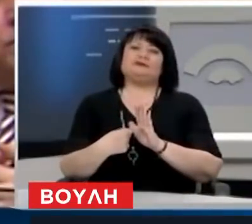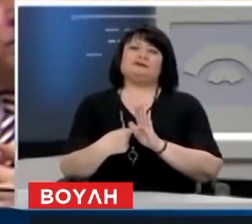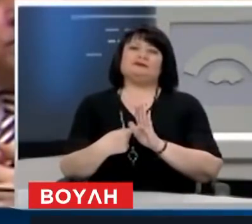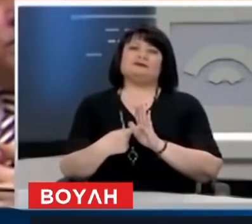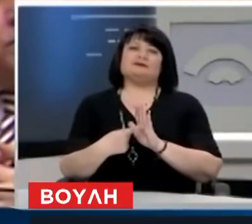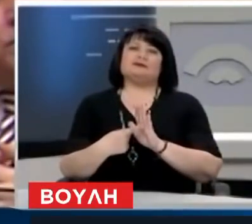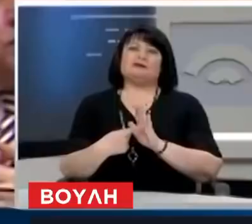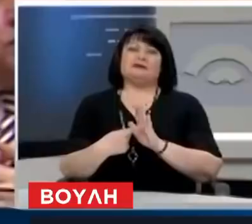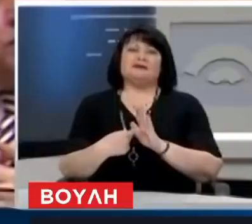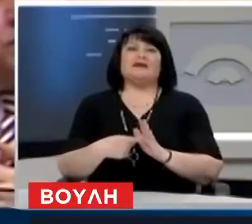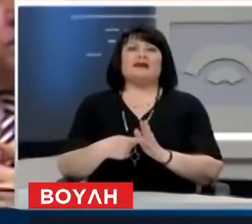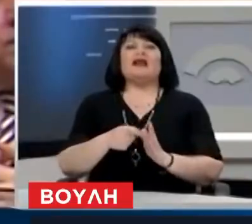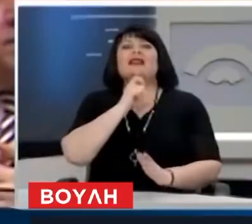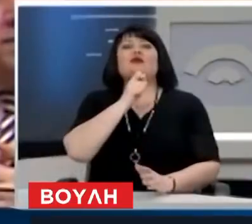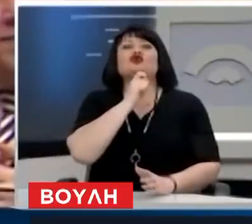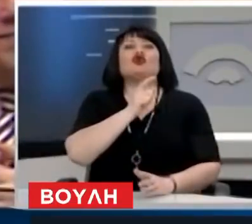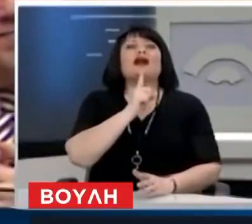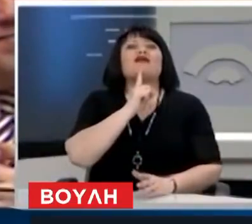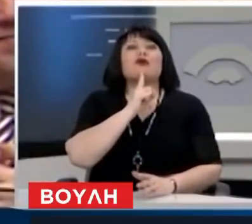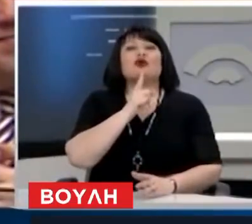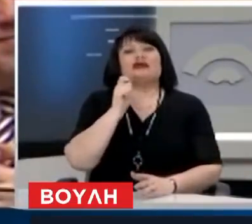στέφανο χείο της πολιτικής ζωής του τόπου.